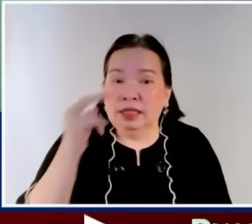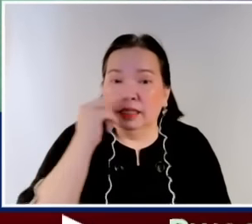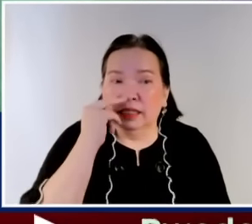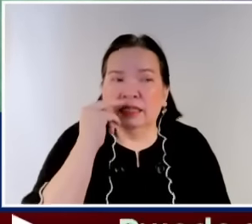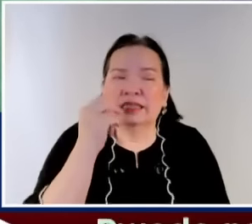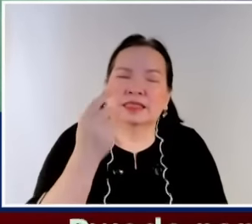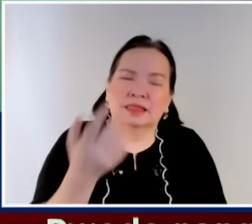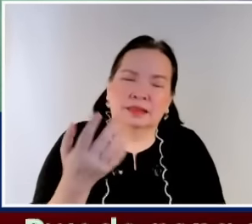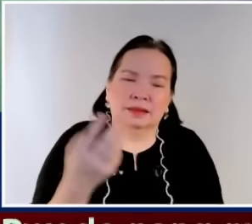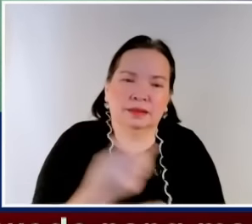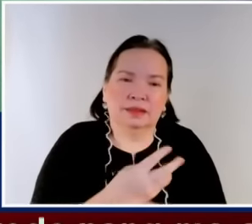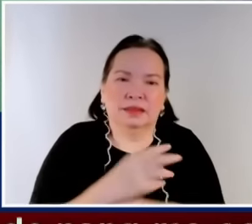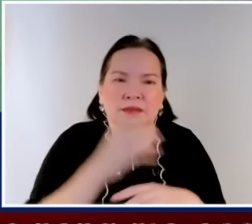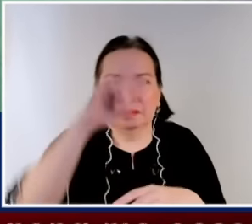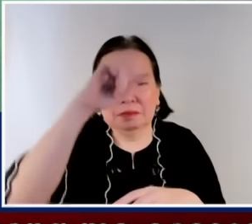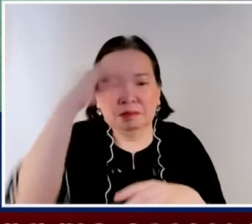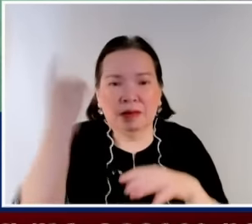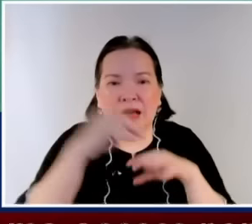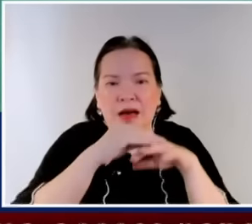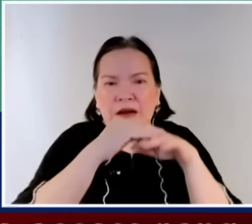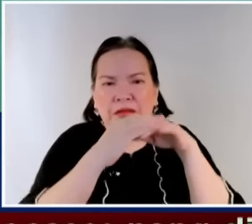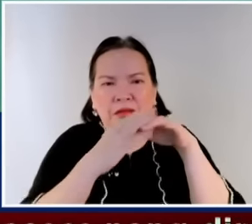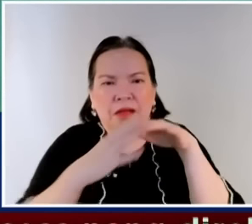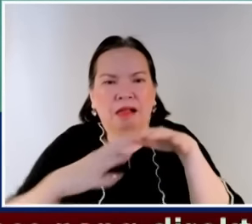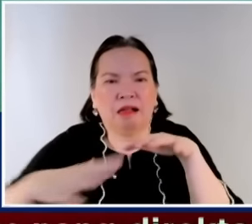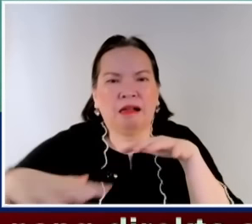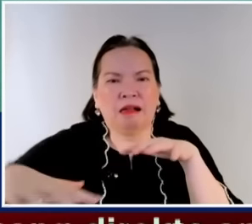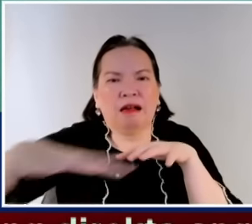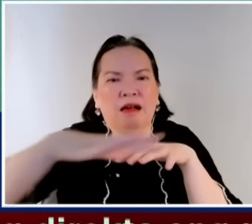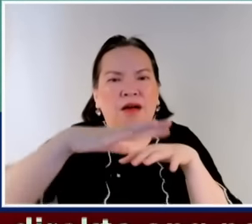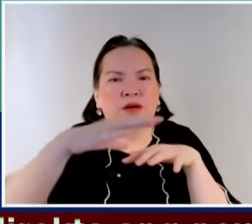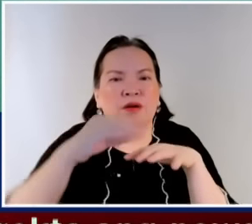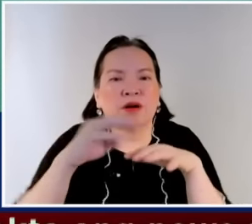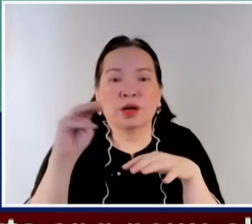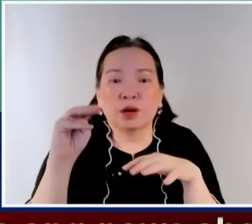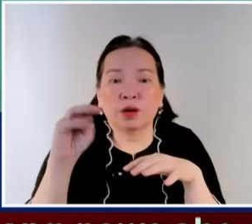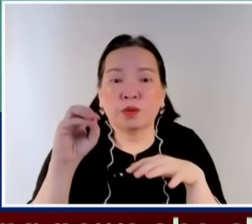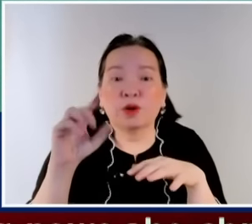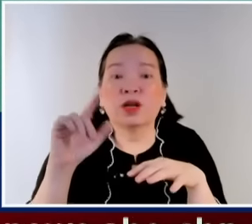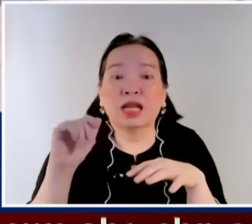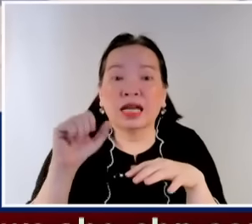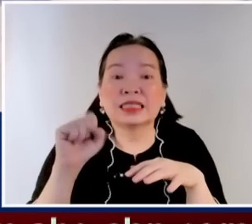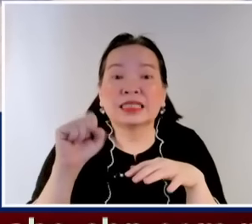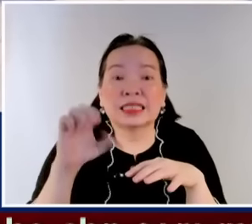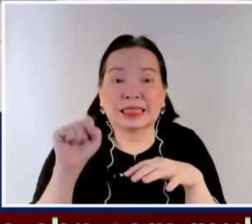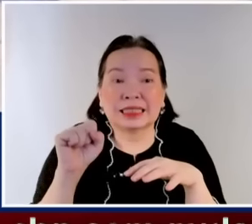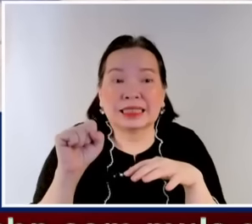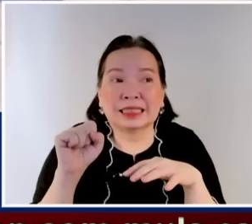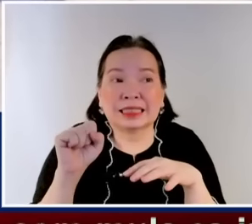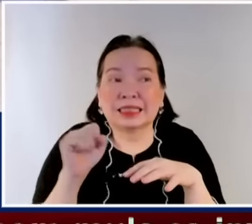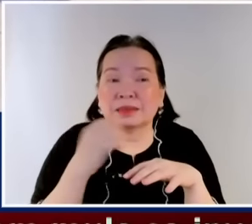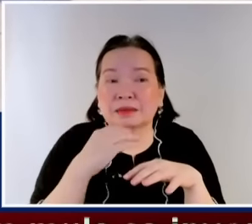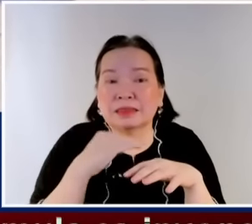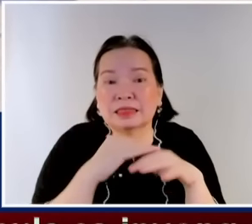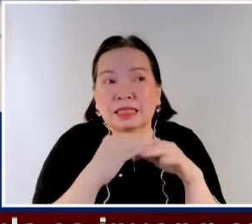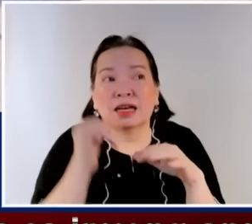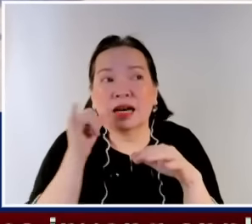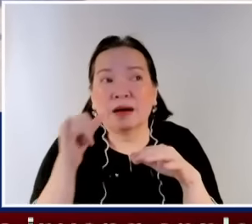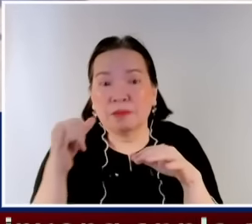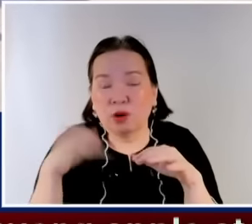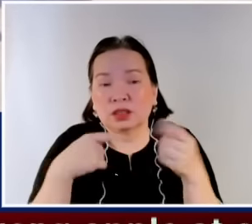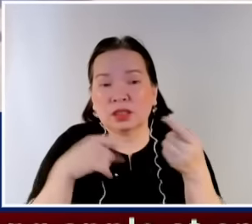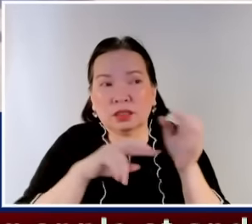bahagi ng dagat sa may Sagay feeder port nang matapon ang molasses kahapon. Sa investigasyon, nagkakarga ng 300